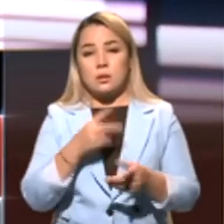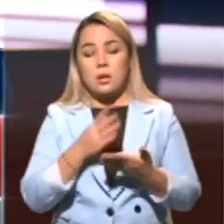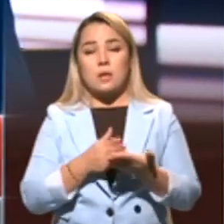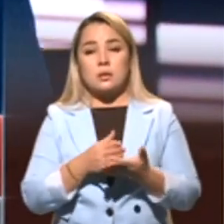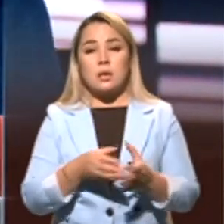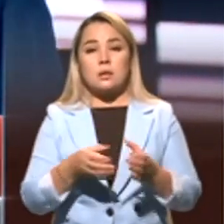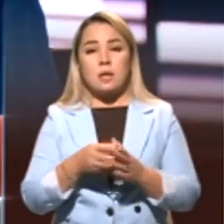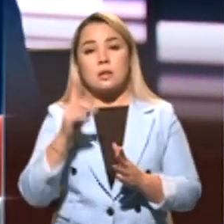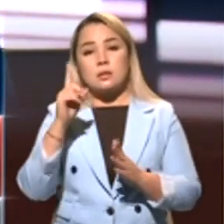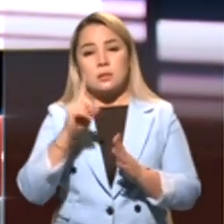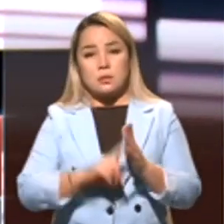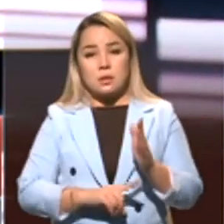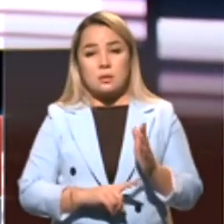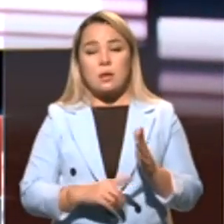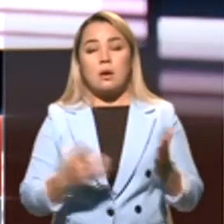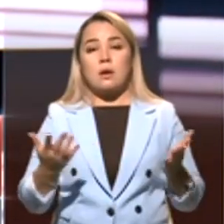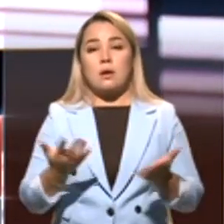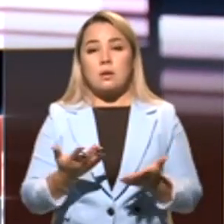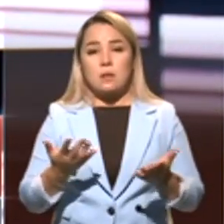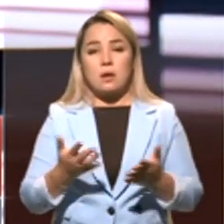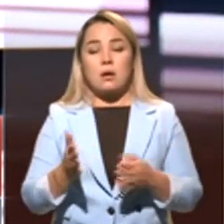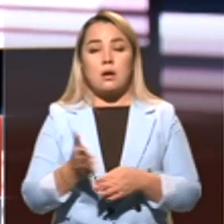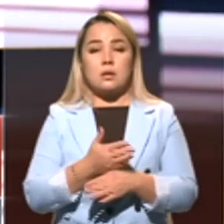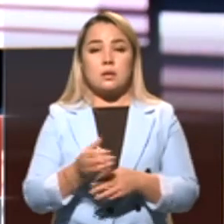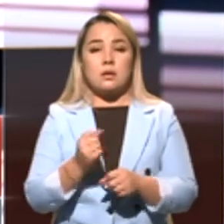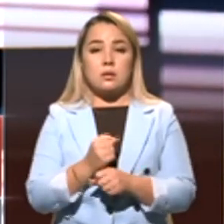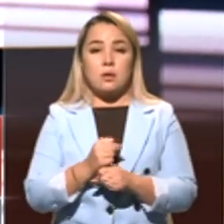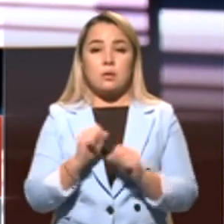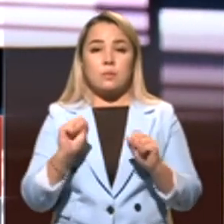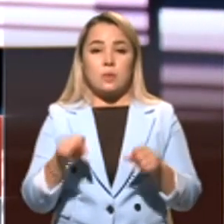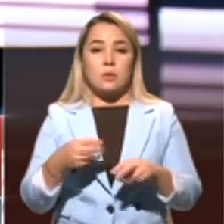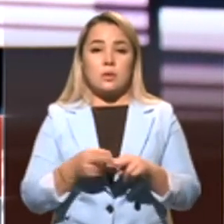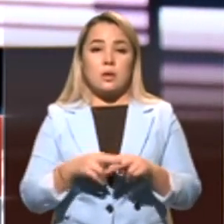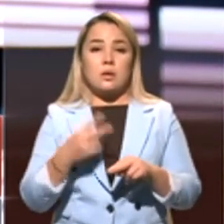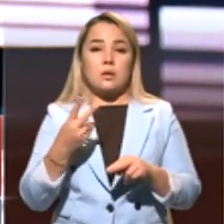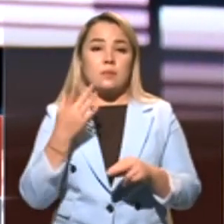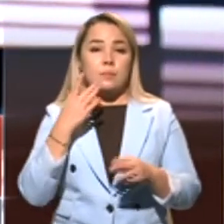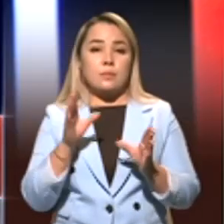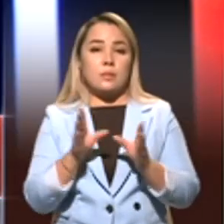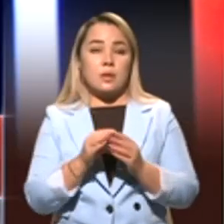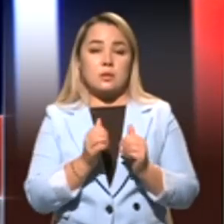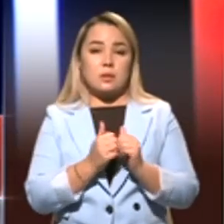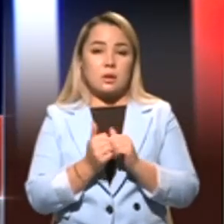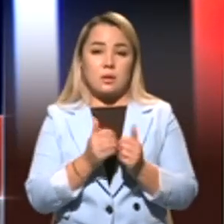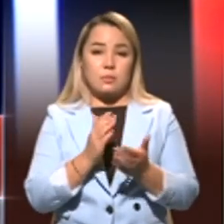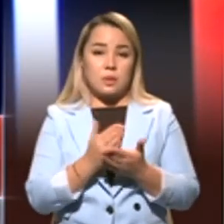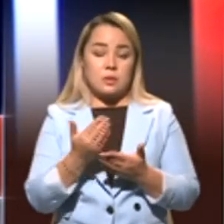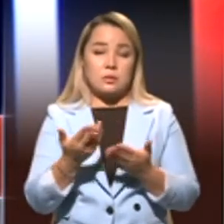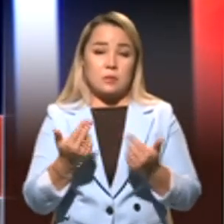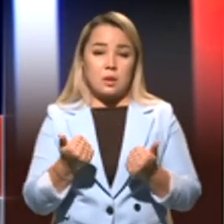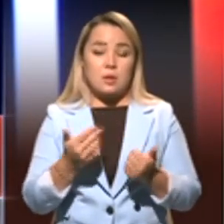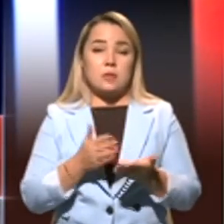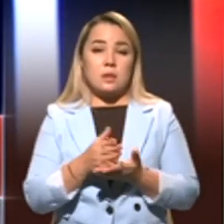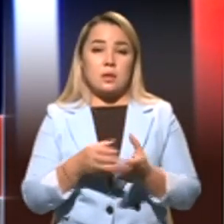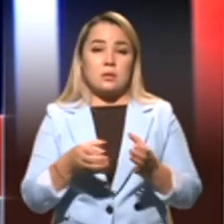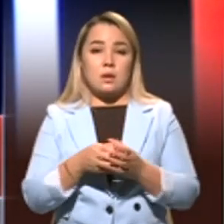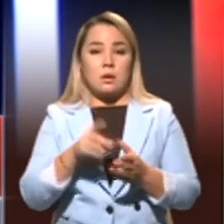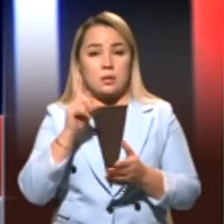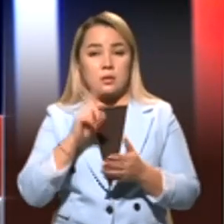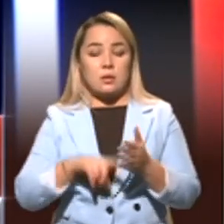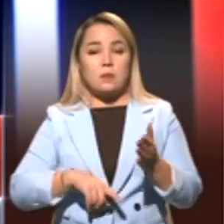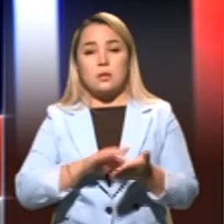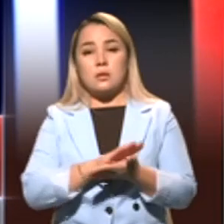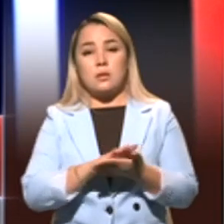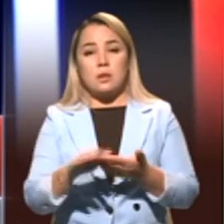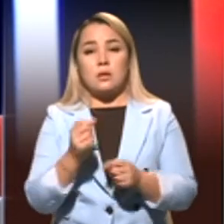sayasat pen dinde qalay ajıratamız desek de ol eke önemi birge kele jatır go. Саясатты айқындайтын енді